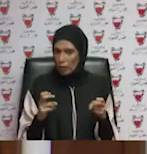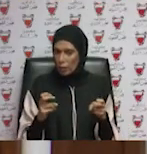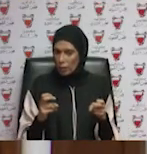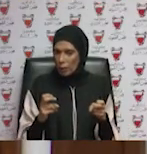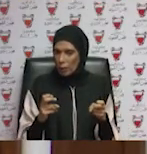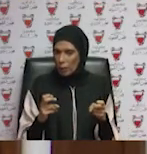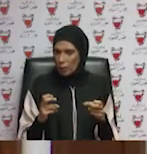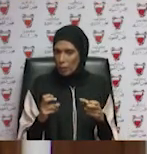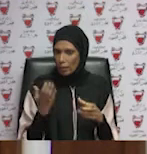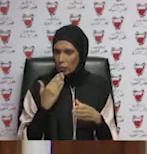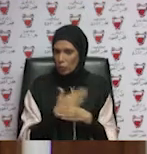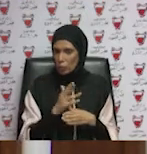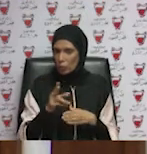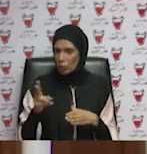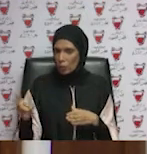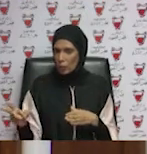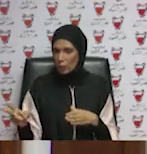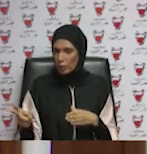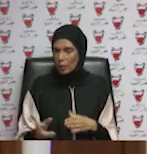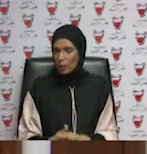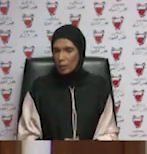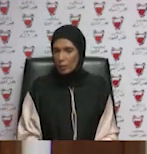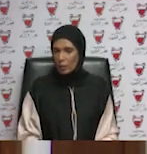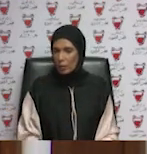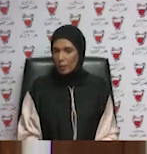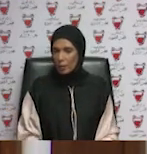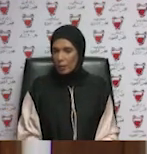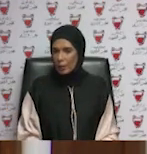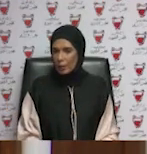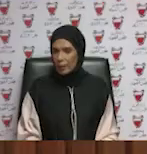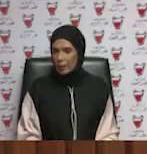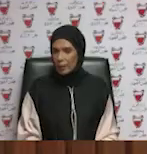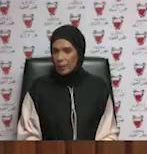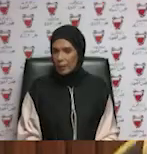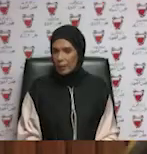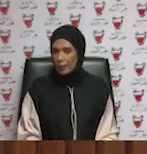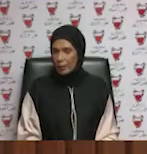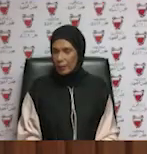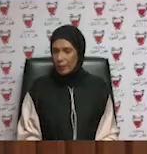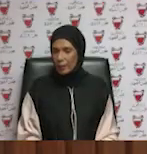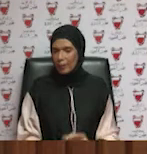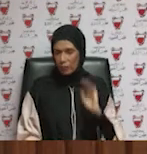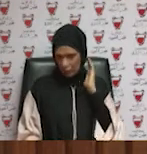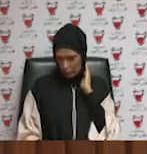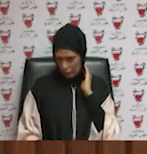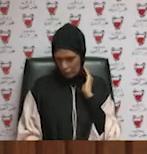يبدي أسباب؟ يعني لا يقول نرجع لنص أصلي. لا لا أبو فضل، مو هذا الموضوع. الموضوع أن